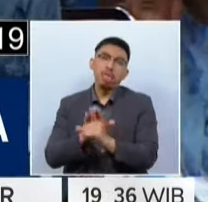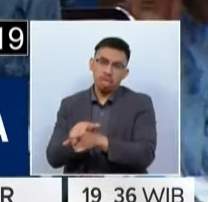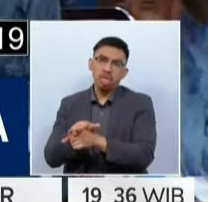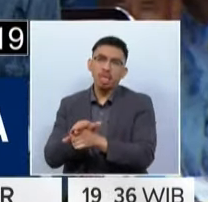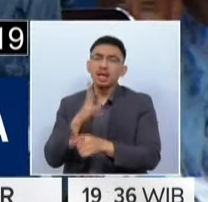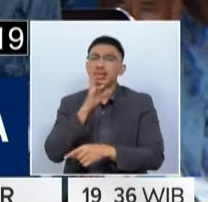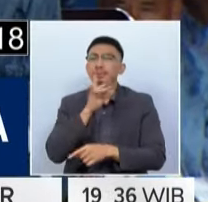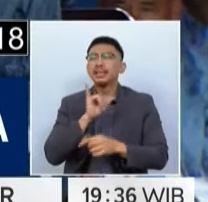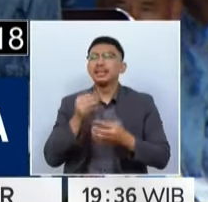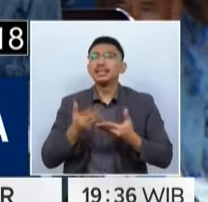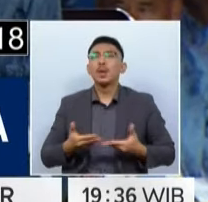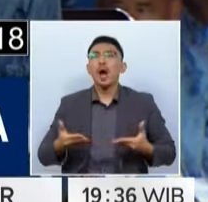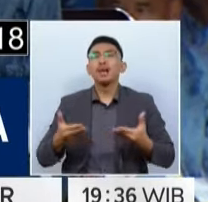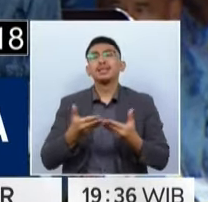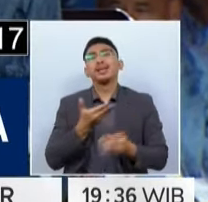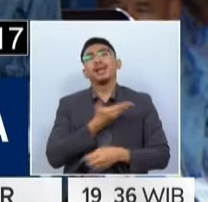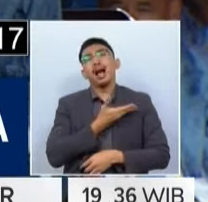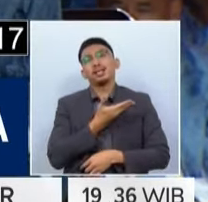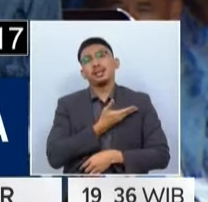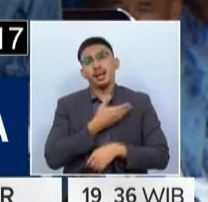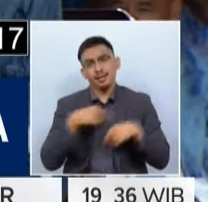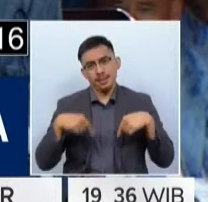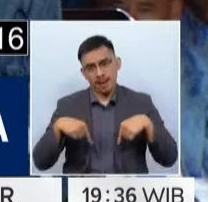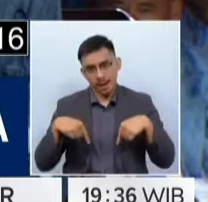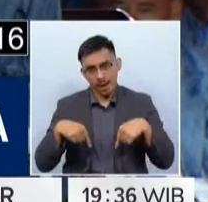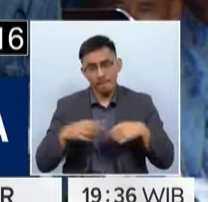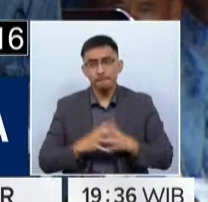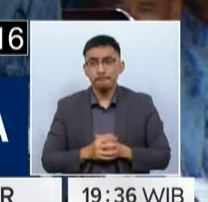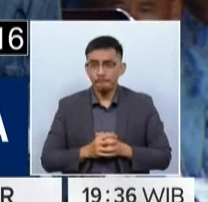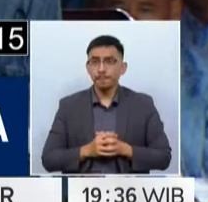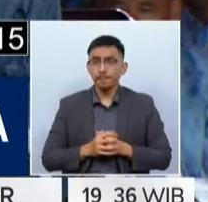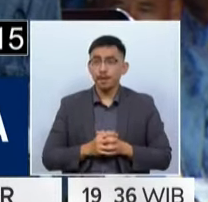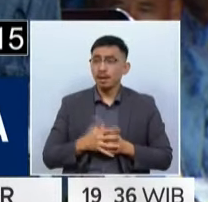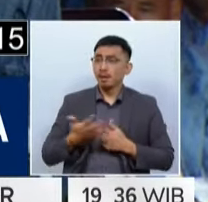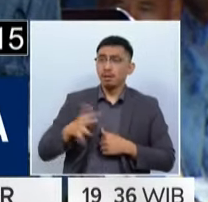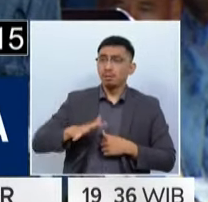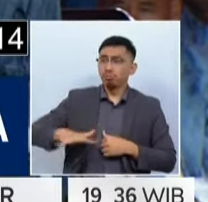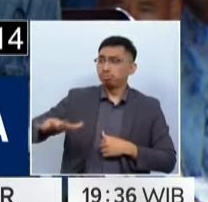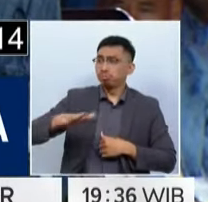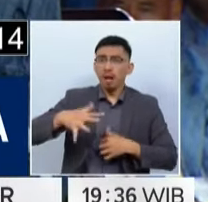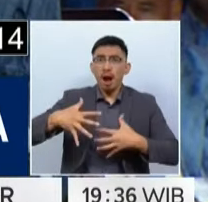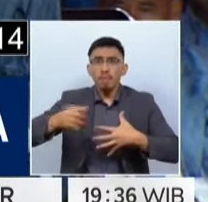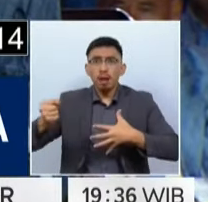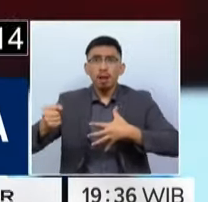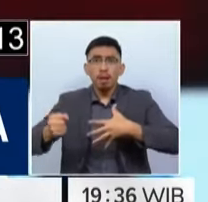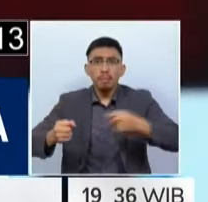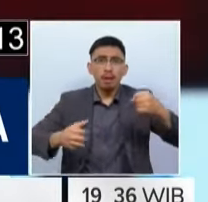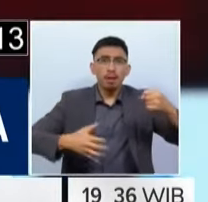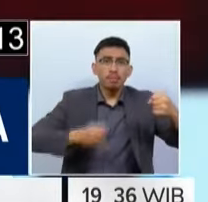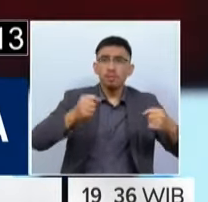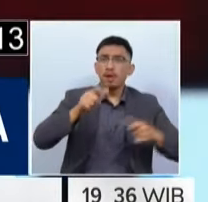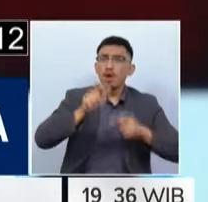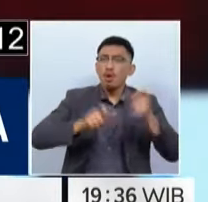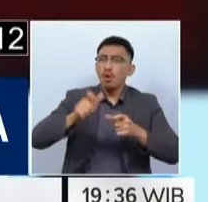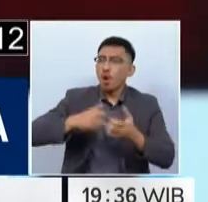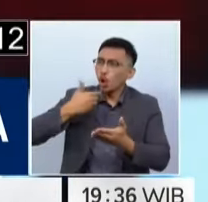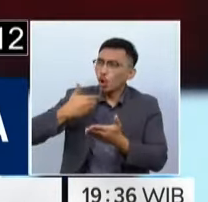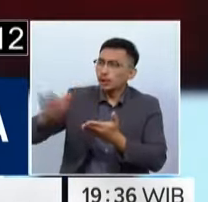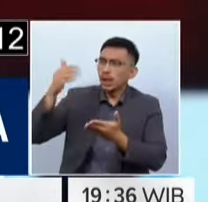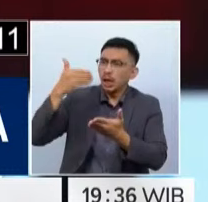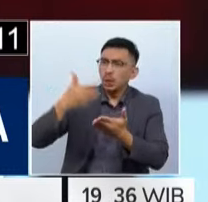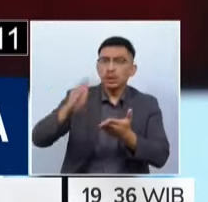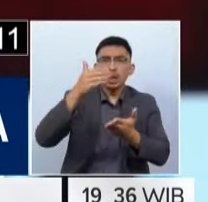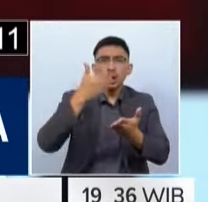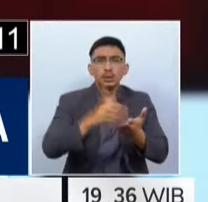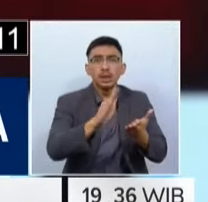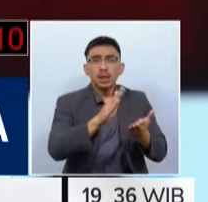ini akan diambil kekayaannya akan diusir dari tanah airnya tidak bisa tidak